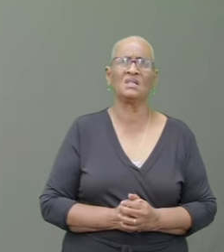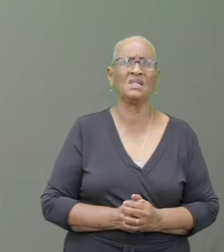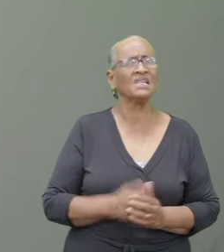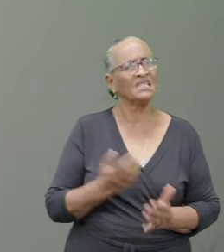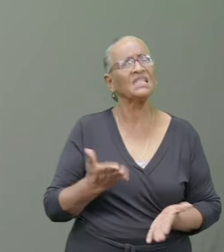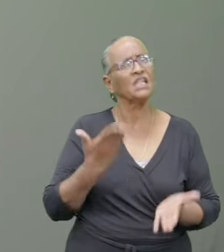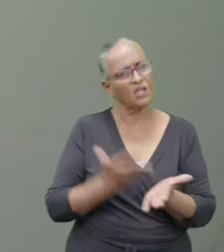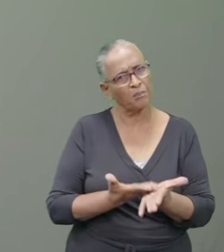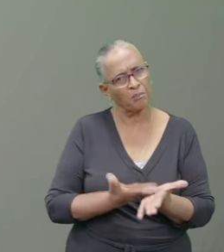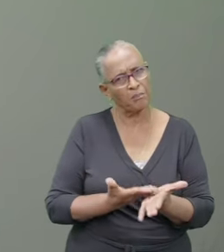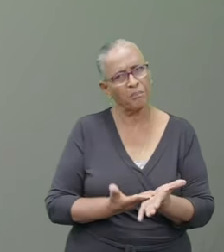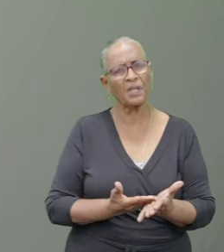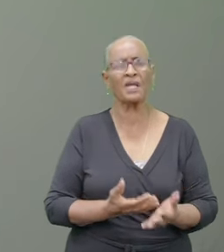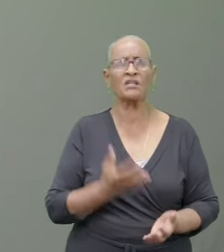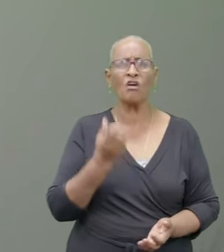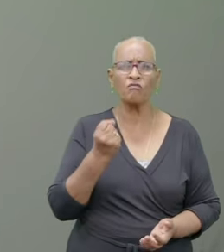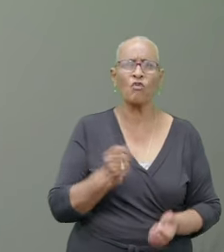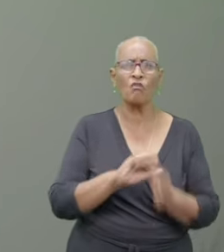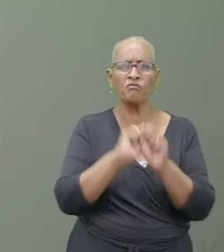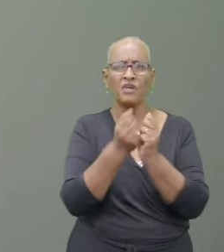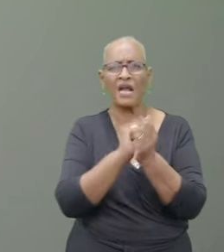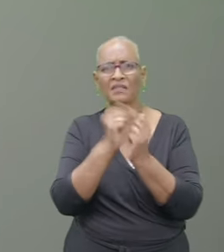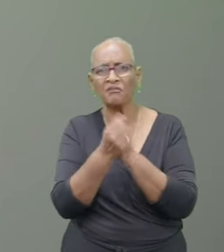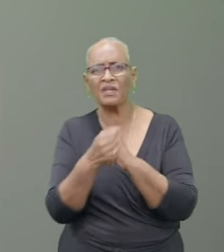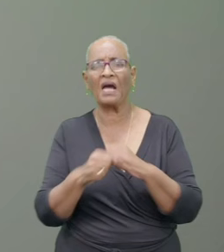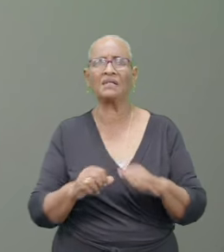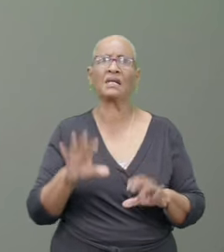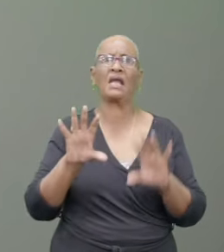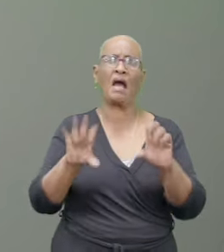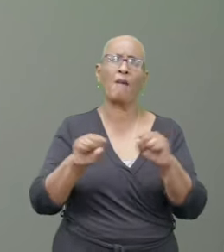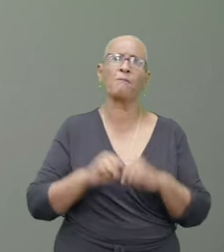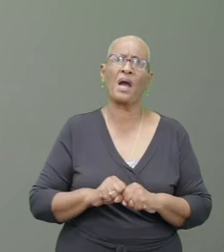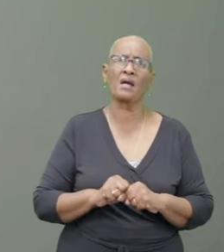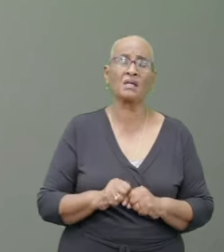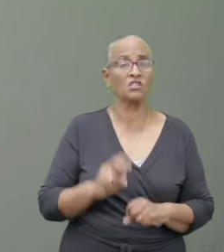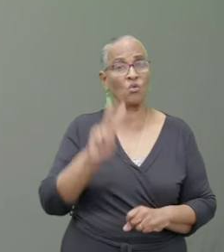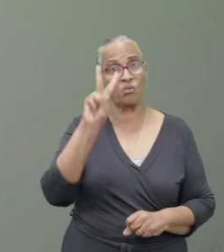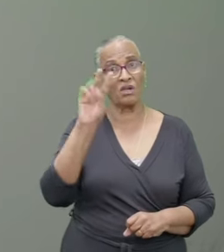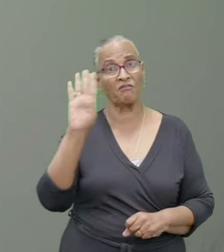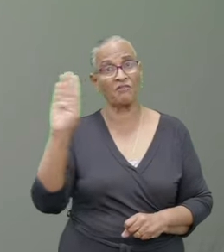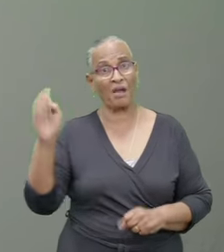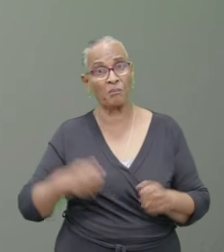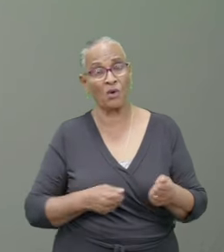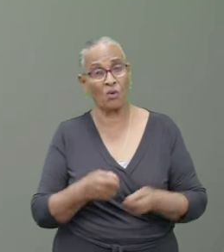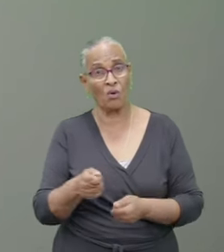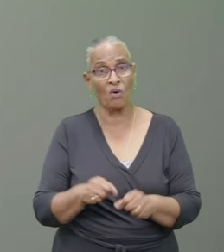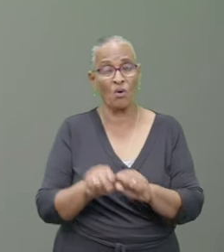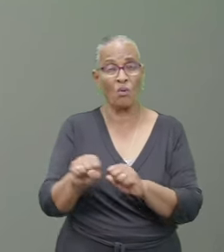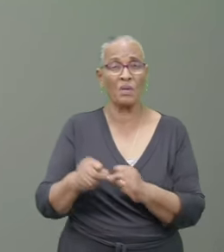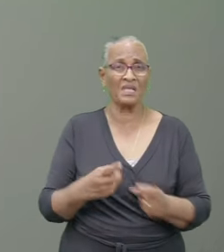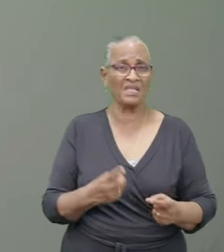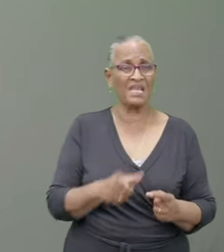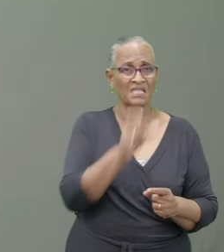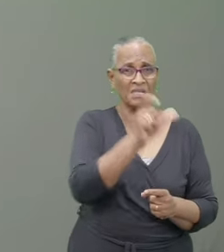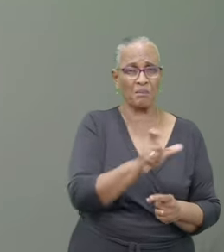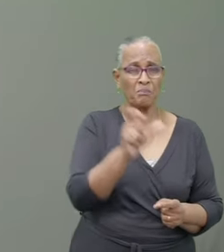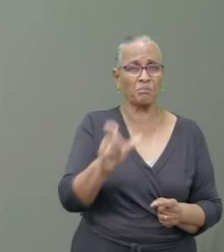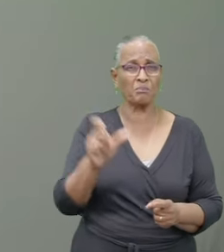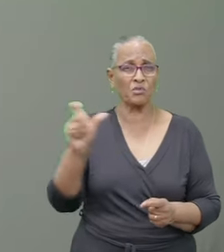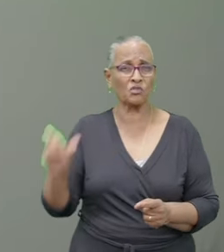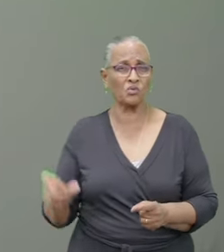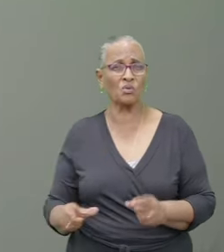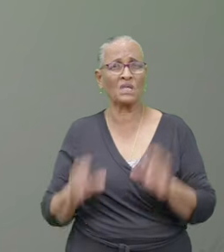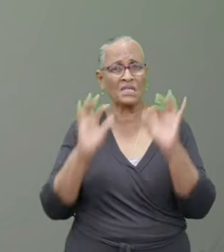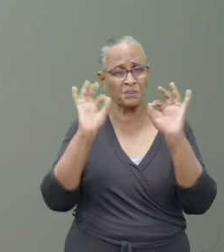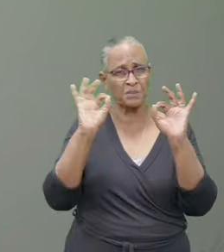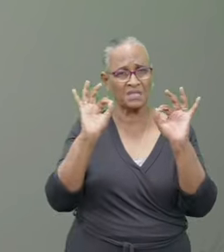pleit voor brain drain aanpak. Het is ook de vakbeweging die zegt, deze skilled workers, deze extra